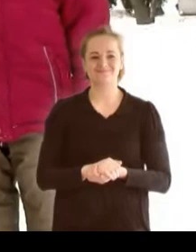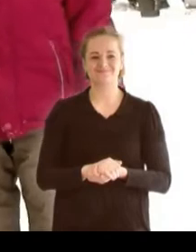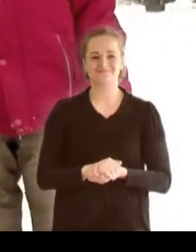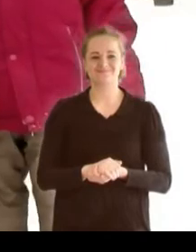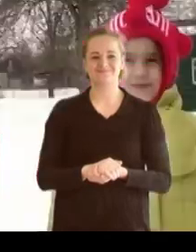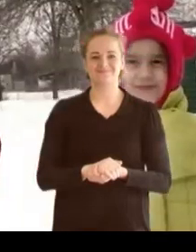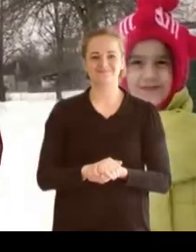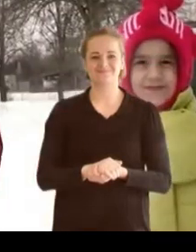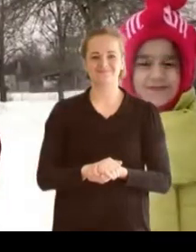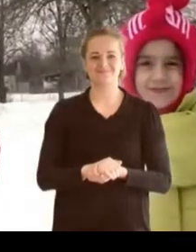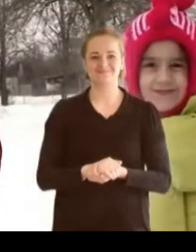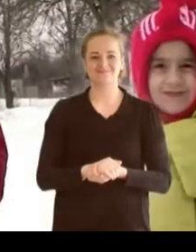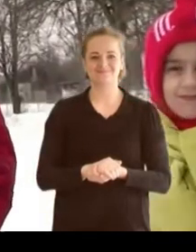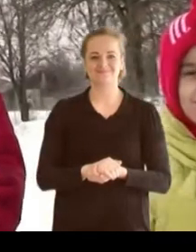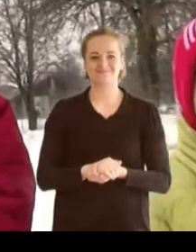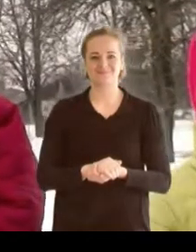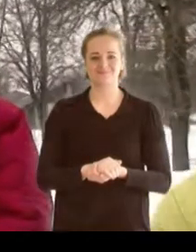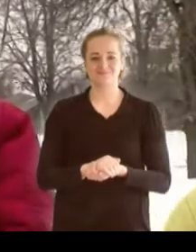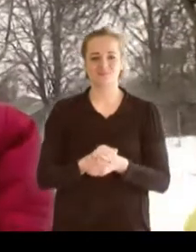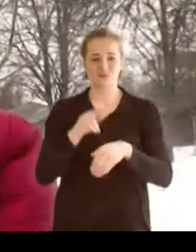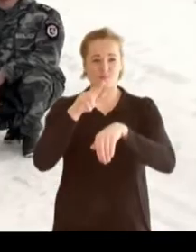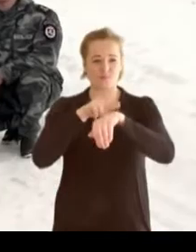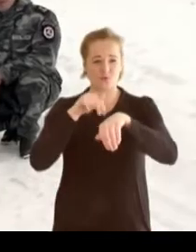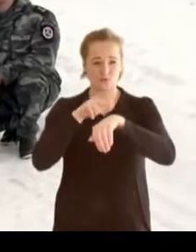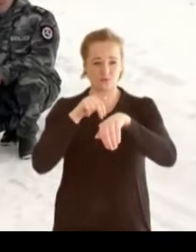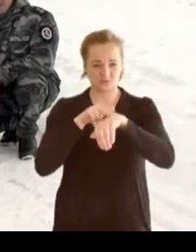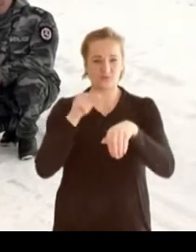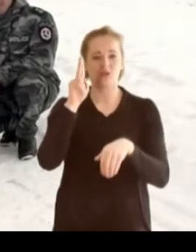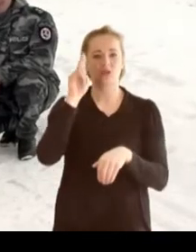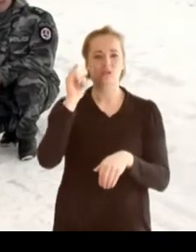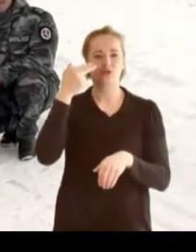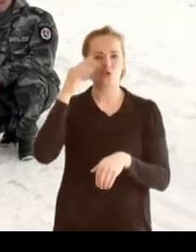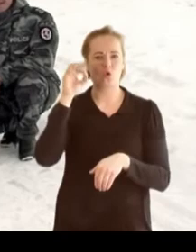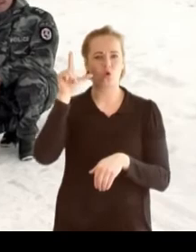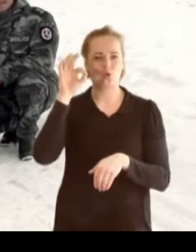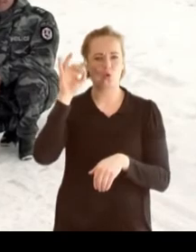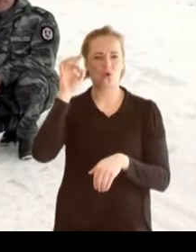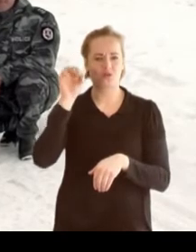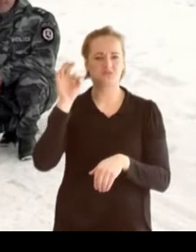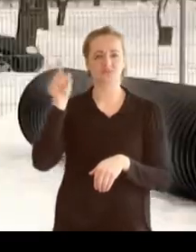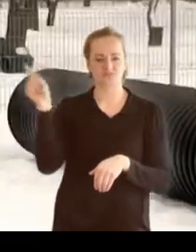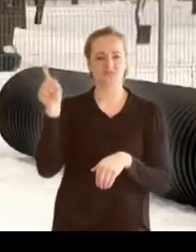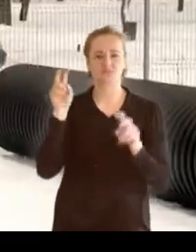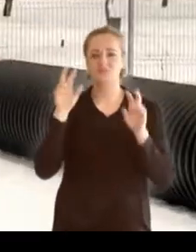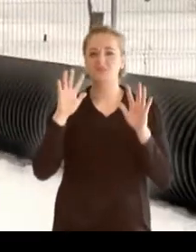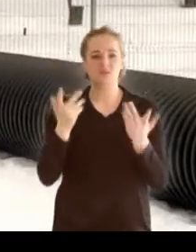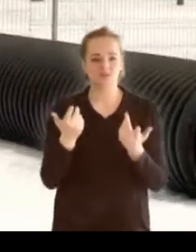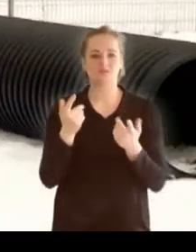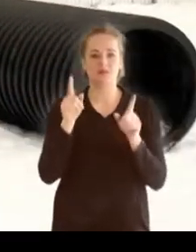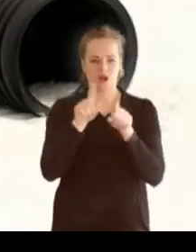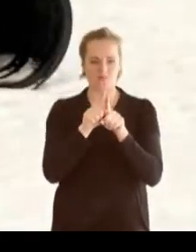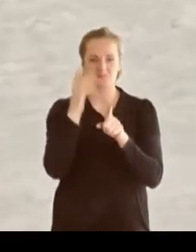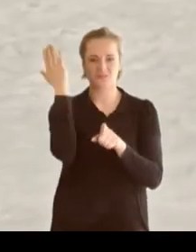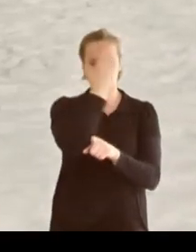Ką reiškia policijos kinologas? Na, policijos kinologas, tai gal kam